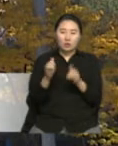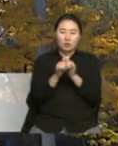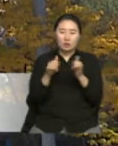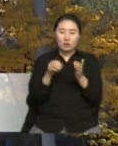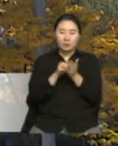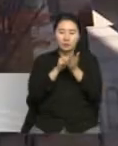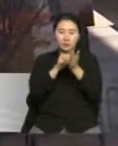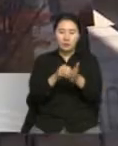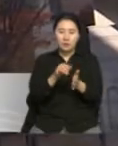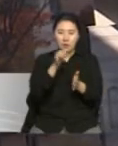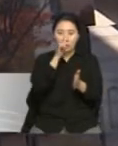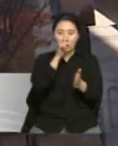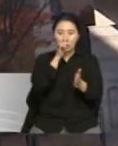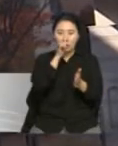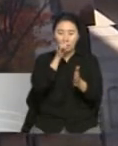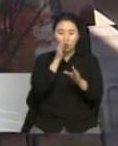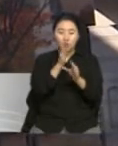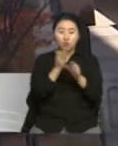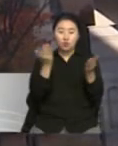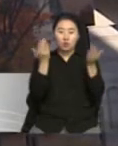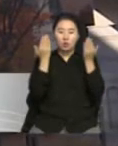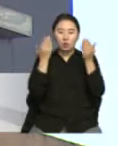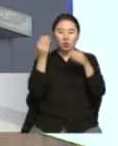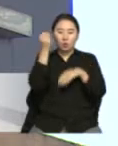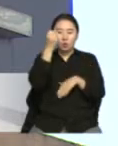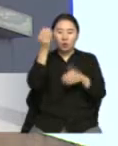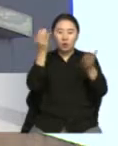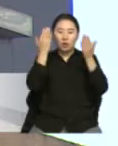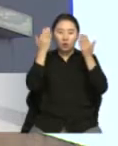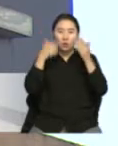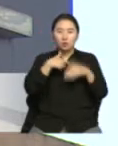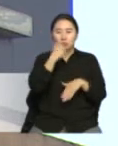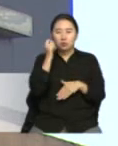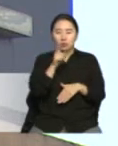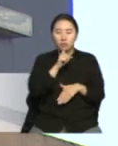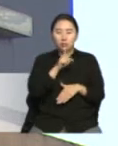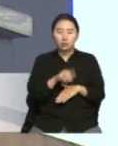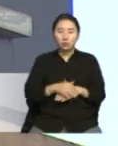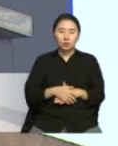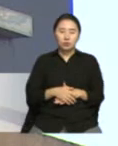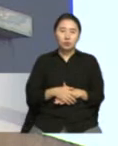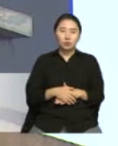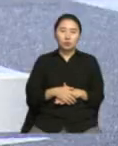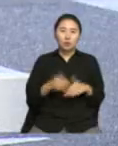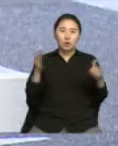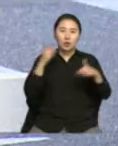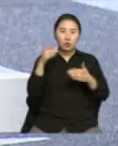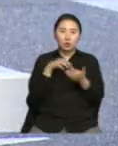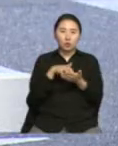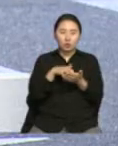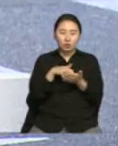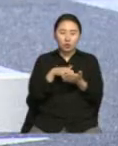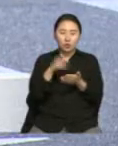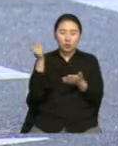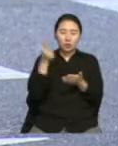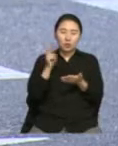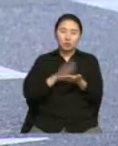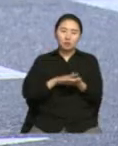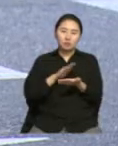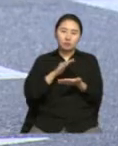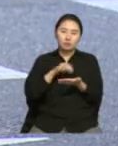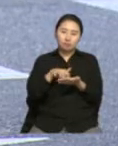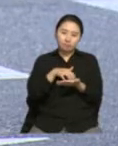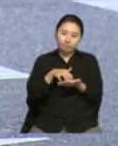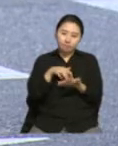유입이 예상되고 있음에도 중학교와 고등학교 숫자가 턱없이 부족한 것을 감안해 학생 수를 재산정해야 한다는